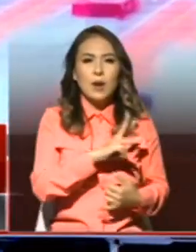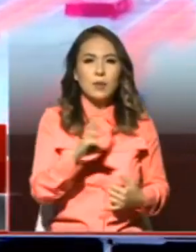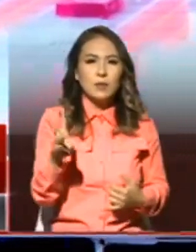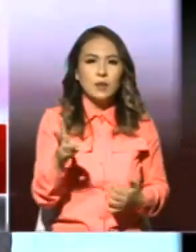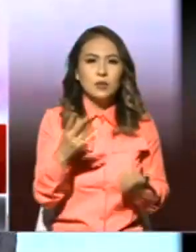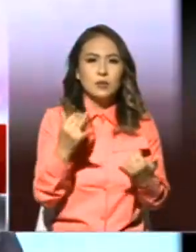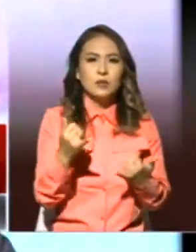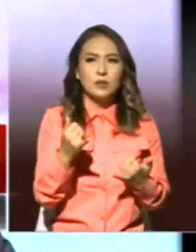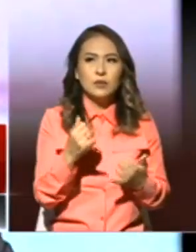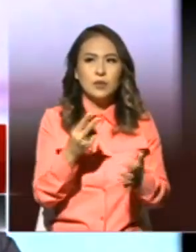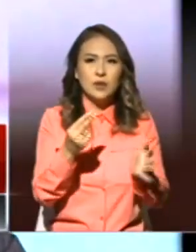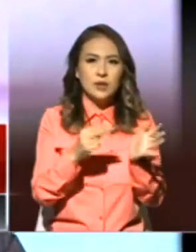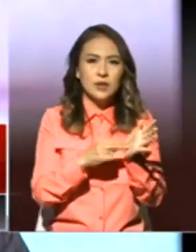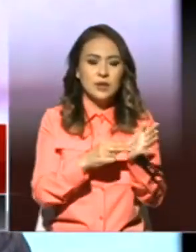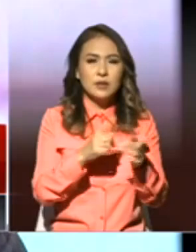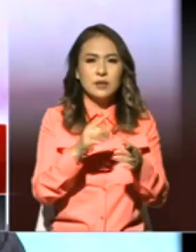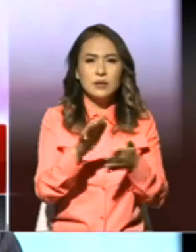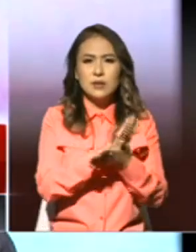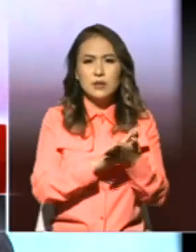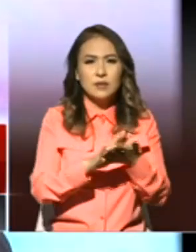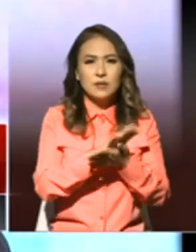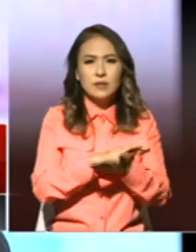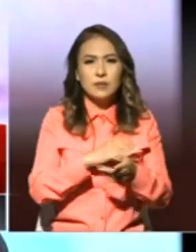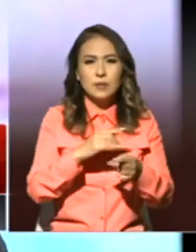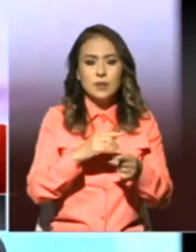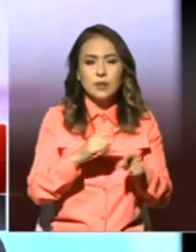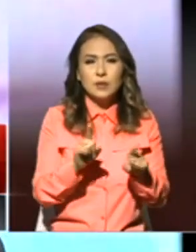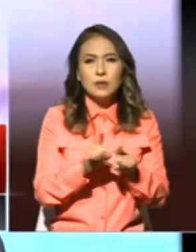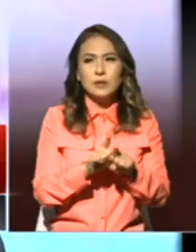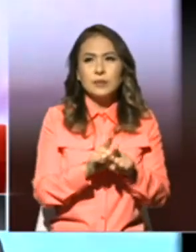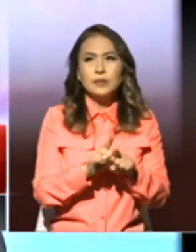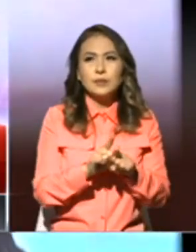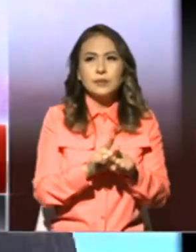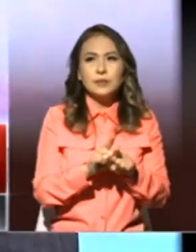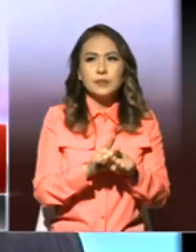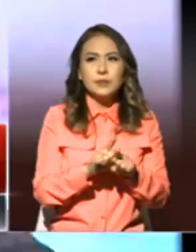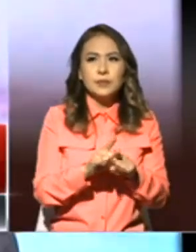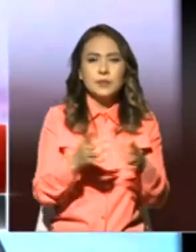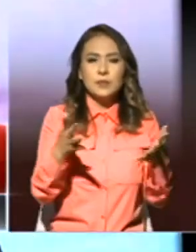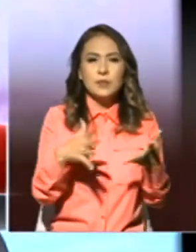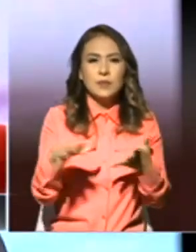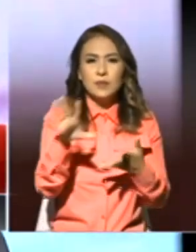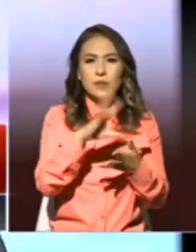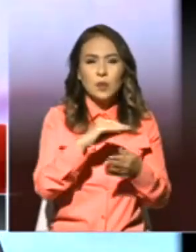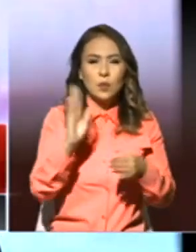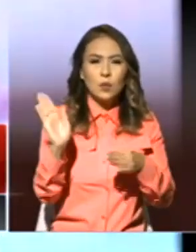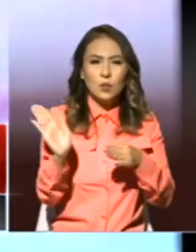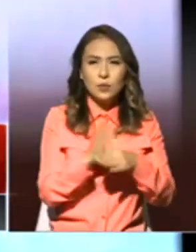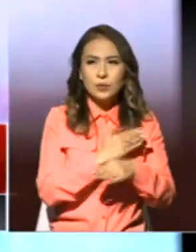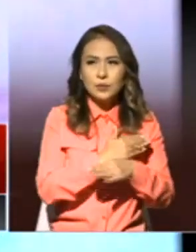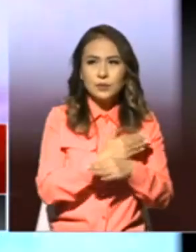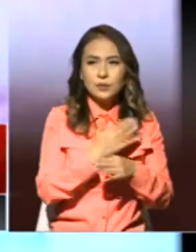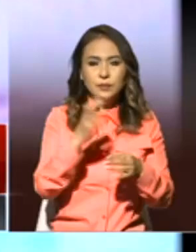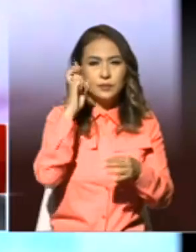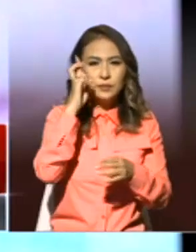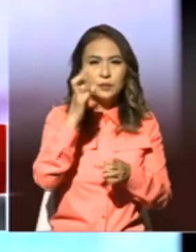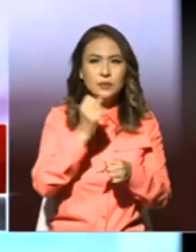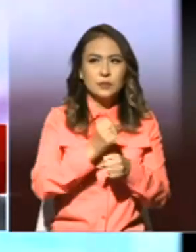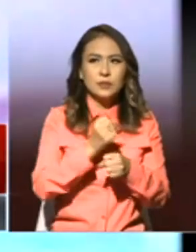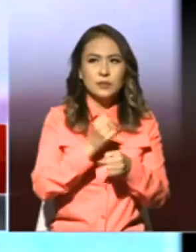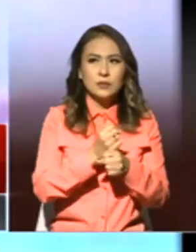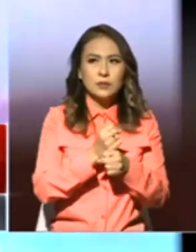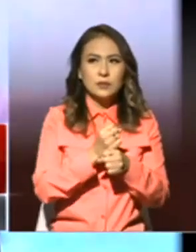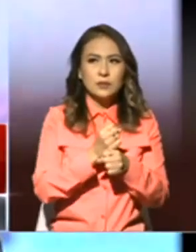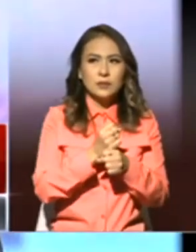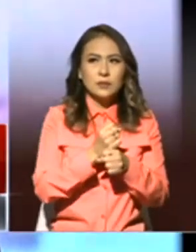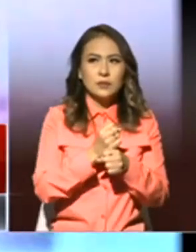Өзіндік құнына мүлдем сәйкес келмейді. Осы тұрғыда бір мәселені айту керек. Не бұның бәрін құлату керек? Қазір үкіметтің жасап жатқан дүниесі соған